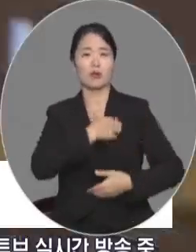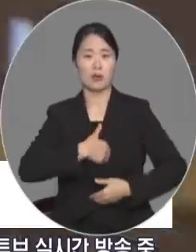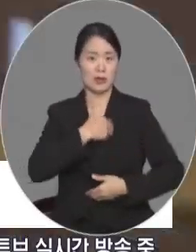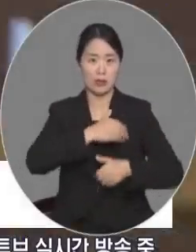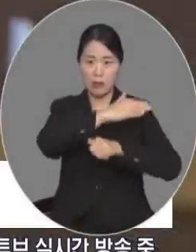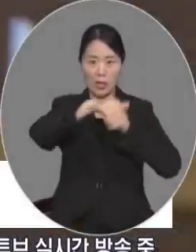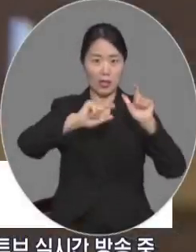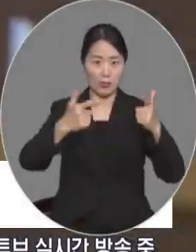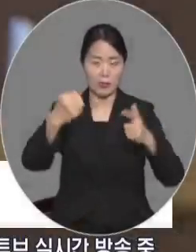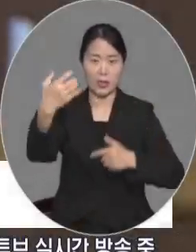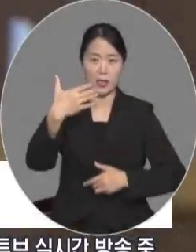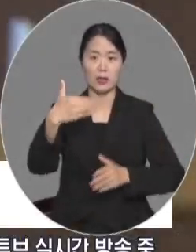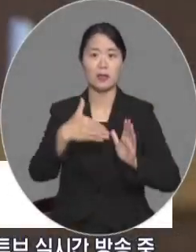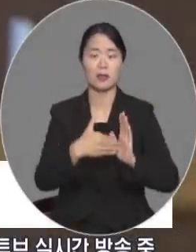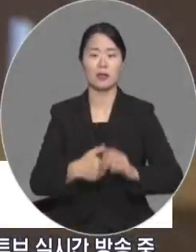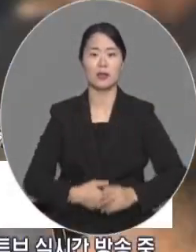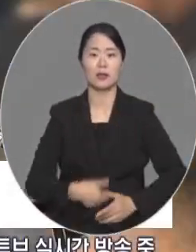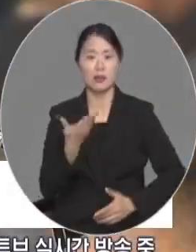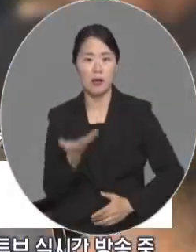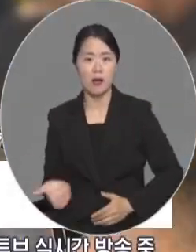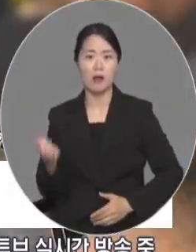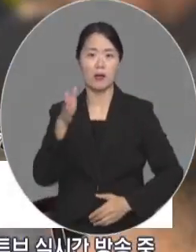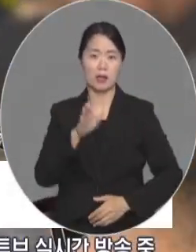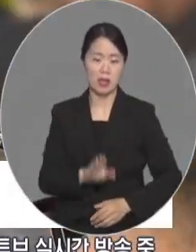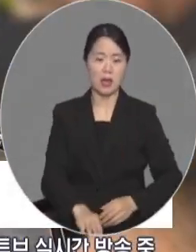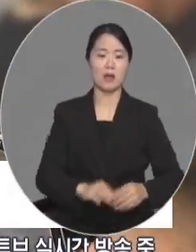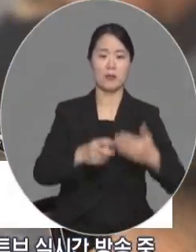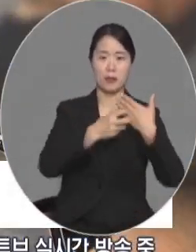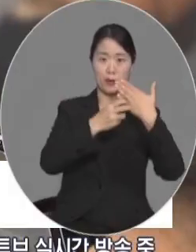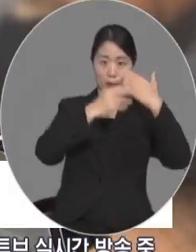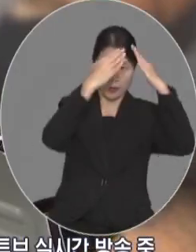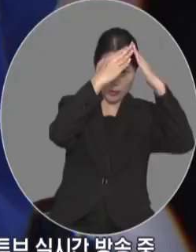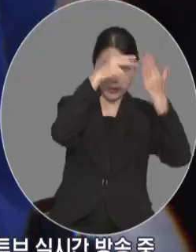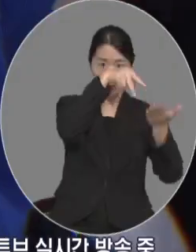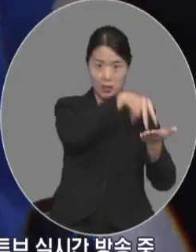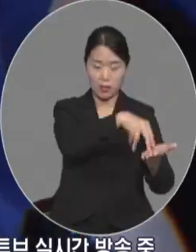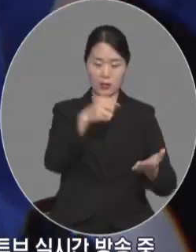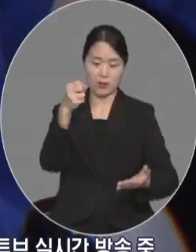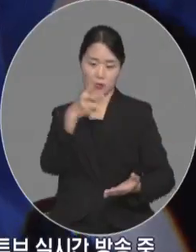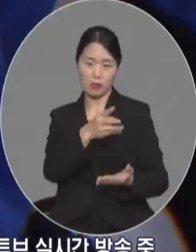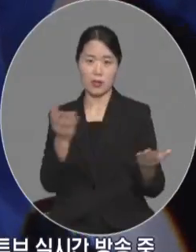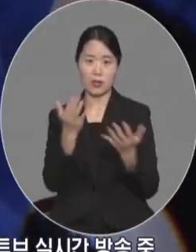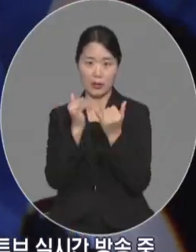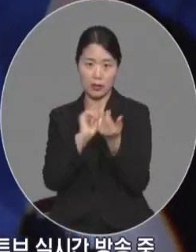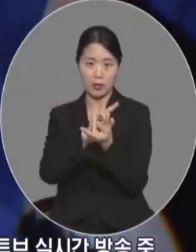아니라고 밝혔습니다. 다만 노사 간의 이견이 좁혀지지 않는 상황을 고려해